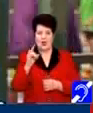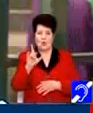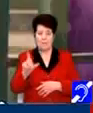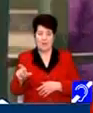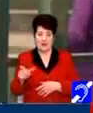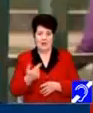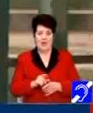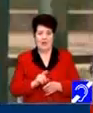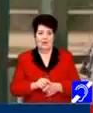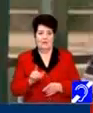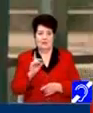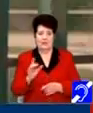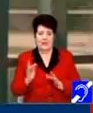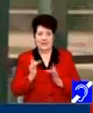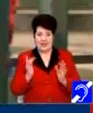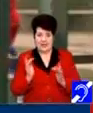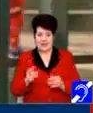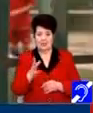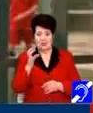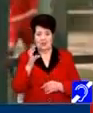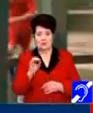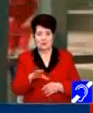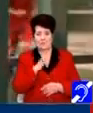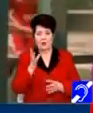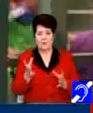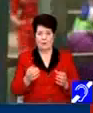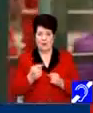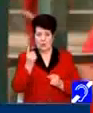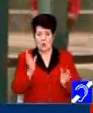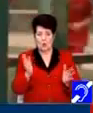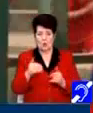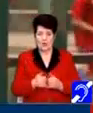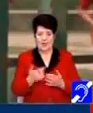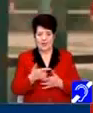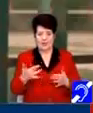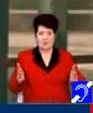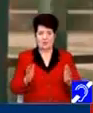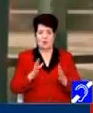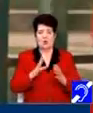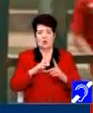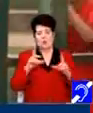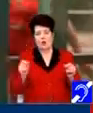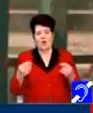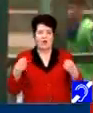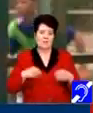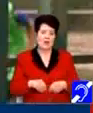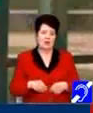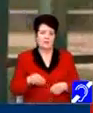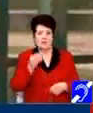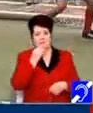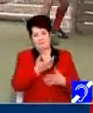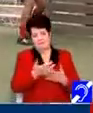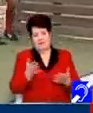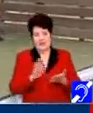și deci fiecare copil din internat, peste 500, vor primi câte o cutie cu rechizite școlare, cu îmbrăcăminte, cu produse